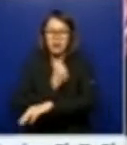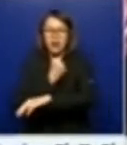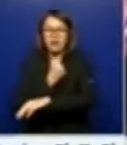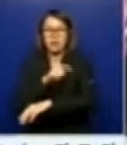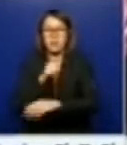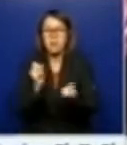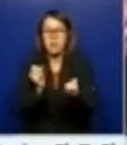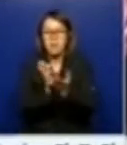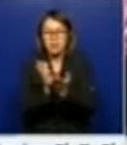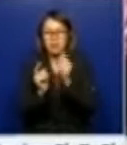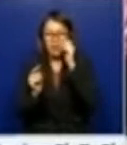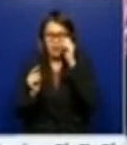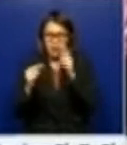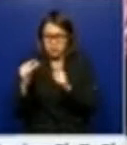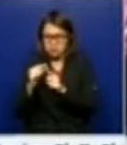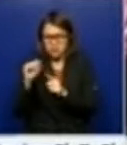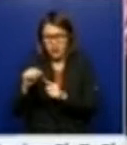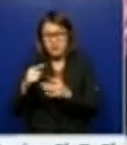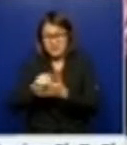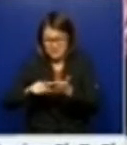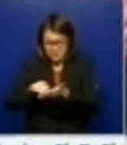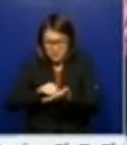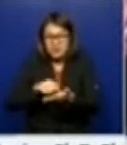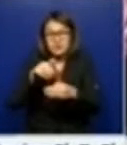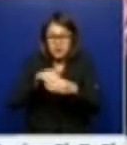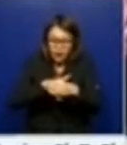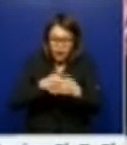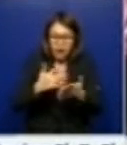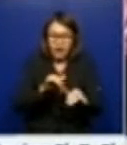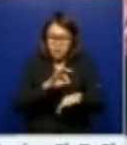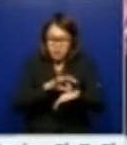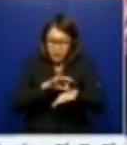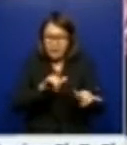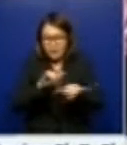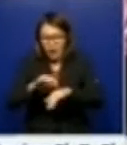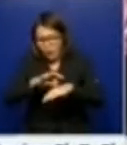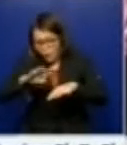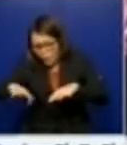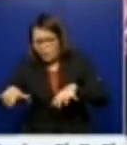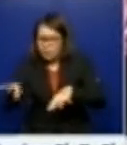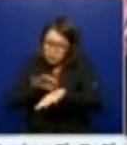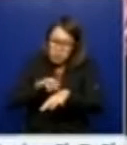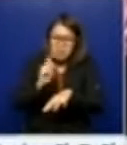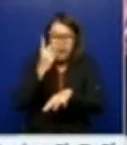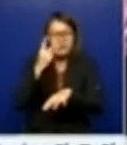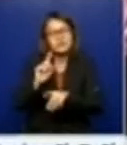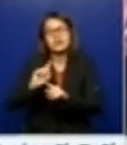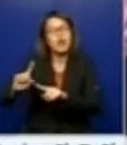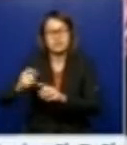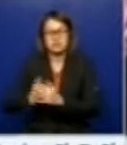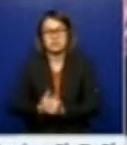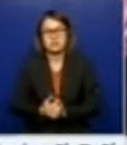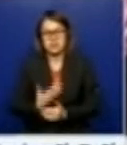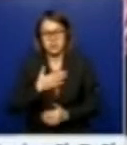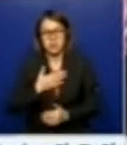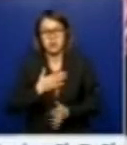ช่นคำสั่งจากการเลือกตั้งคำสั่งจากการโยกย้ายจากการปลดคนนู้นคนนี้รวมทั้งที่ผ